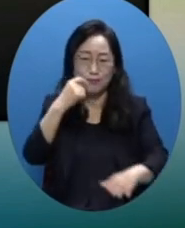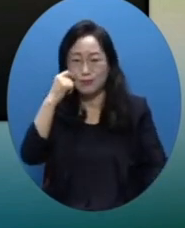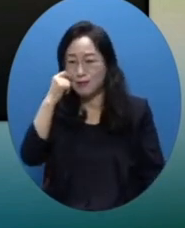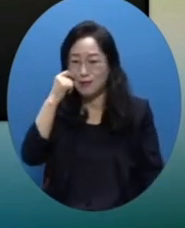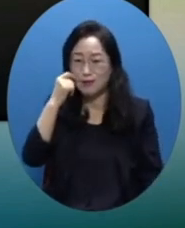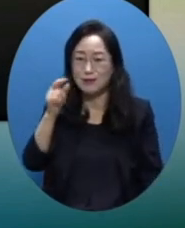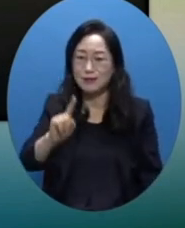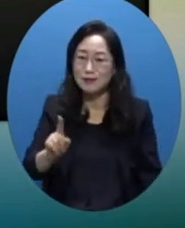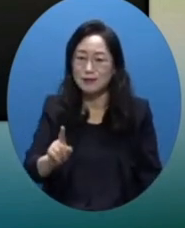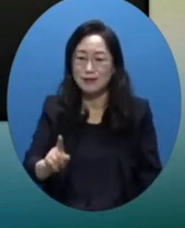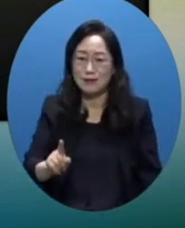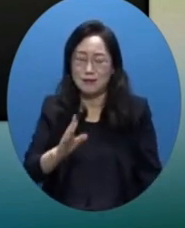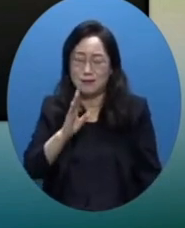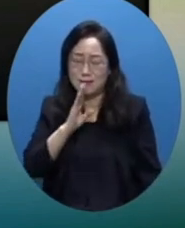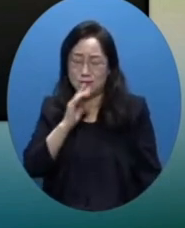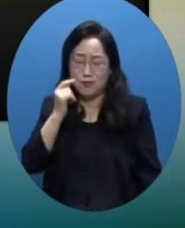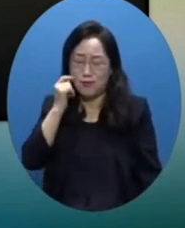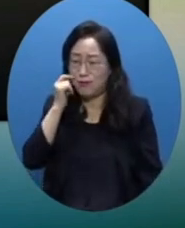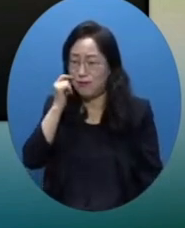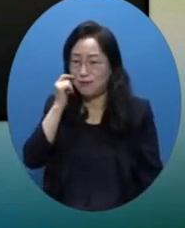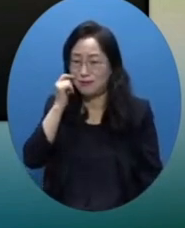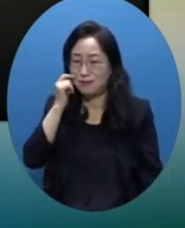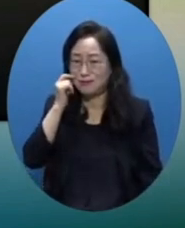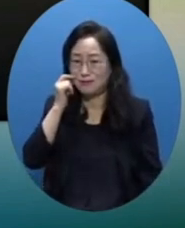한때 잘 나가는 그런